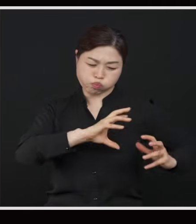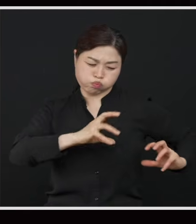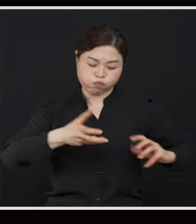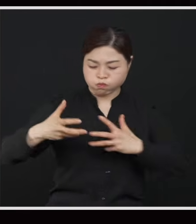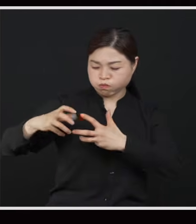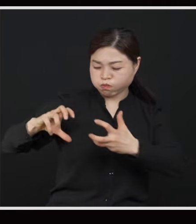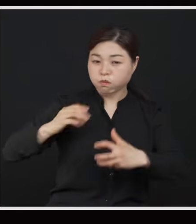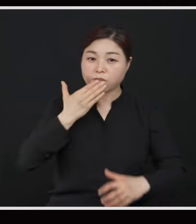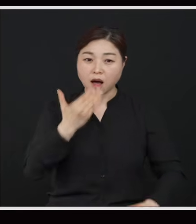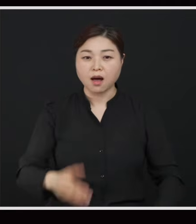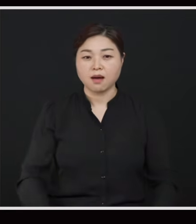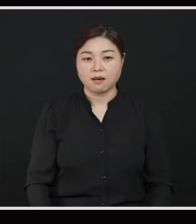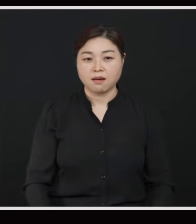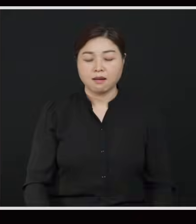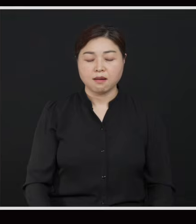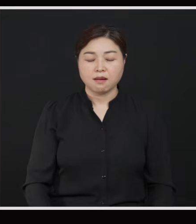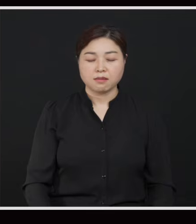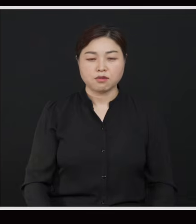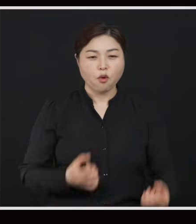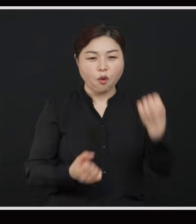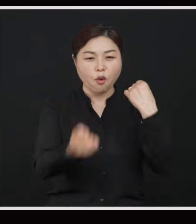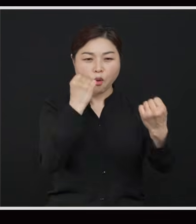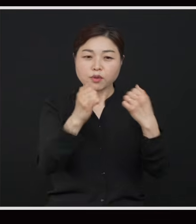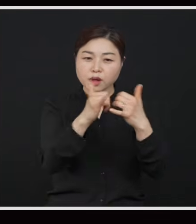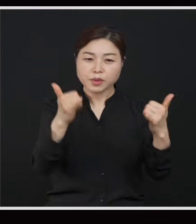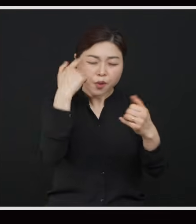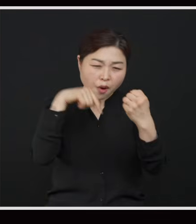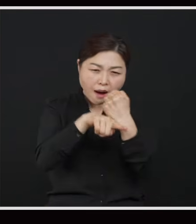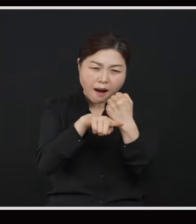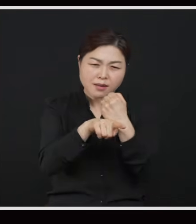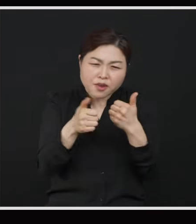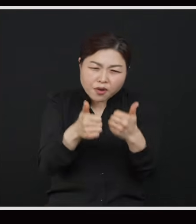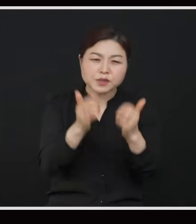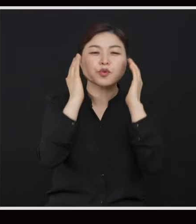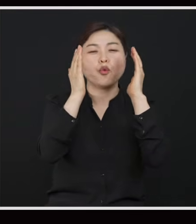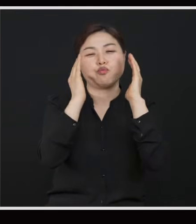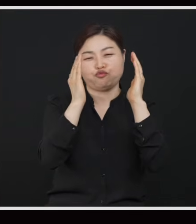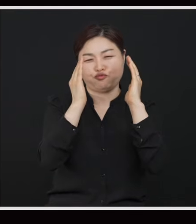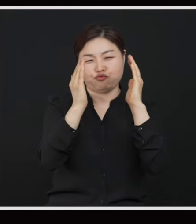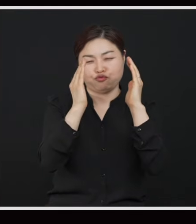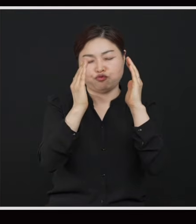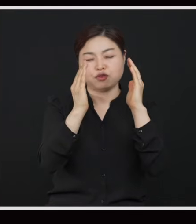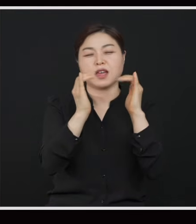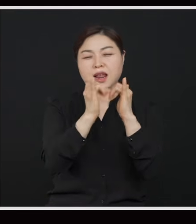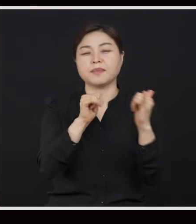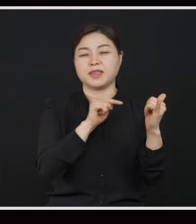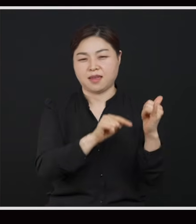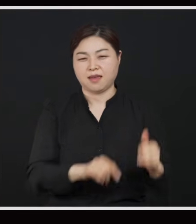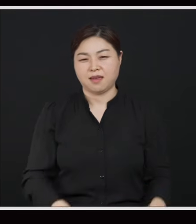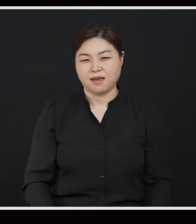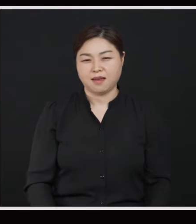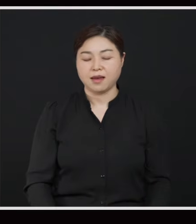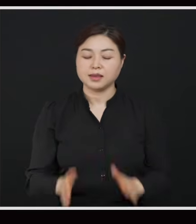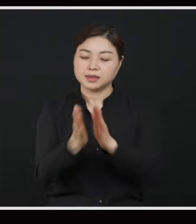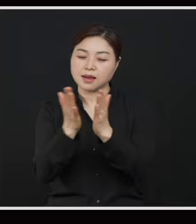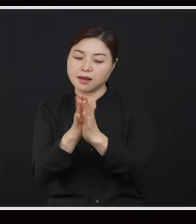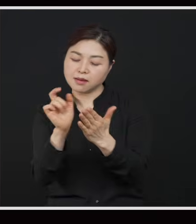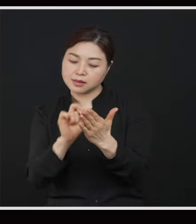이게 도움이 많이 돼. 그런 얘기 많이 하죠. 그 사람들이 과학을 진짜 열심히 공부하는 사람들이에요. 제가